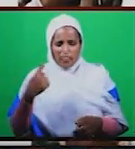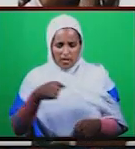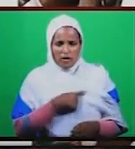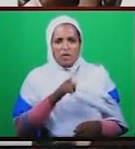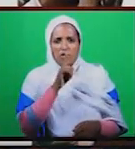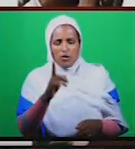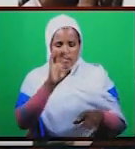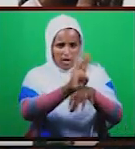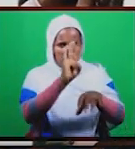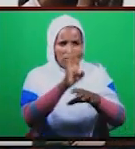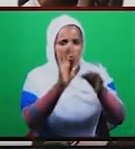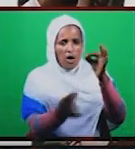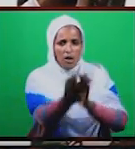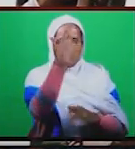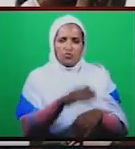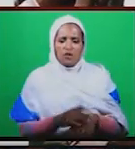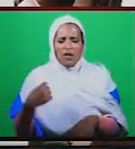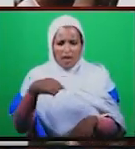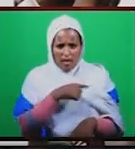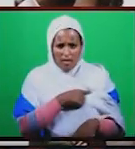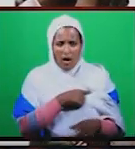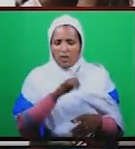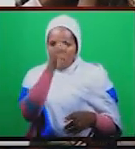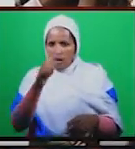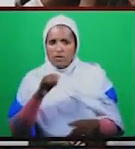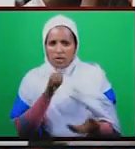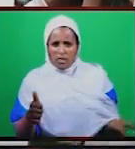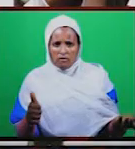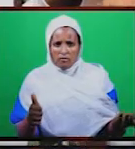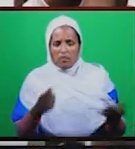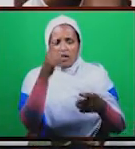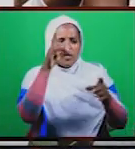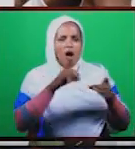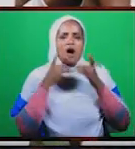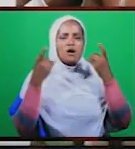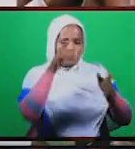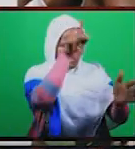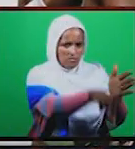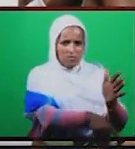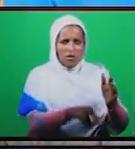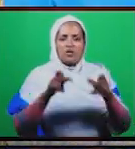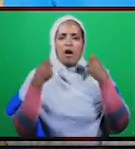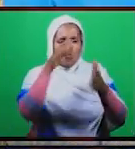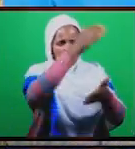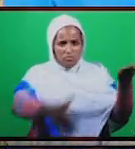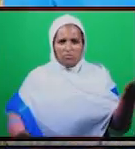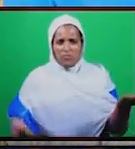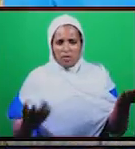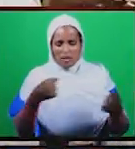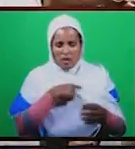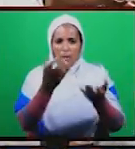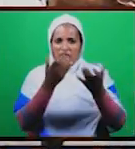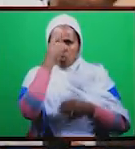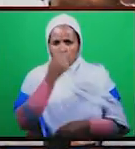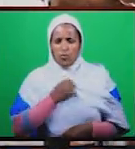ነው የኛን ነው የኛን ቤተክርስቲያን ያቃጠሉት የኛን ነው የማንንም አይደለም ካህን የገደሉት ዳይቆን ነው የገደሉት እኛ